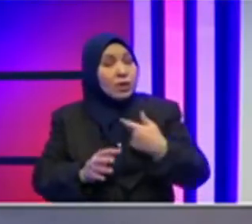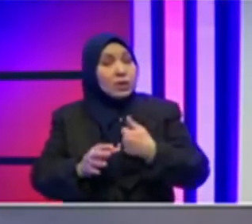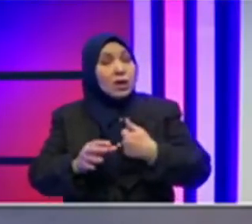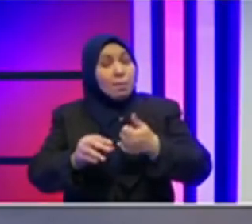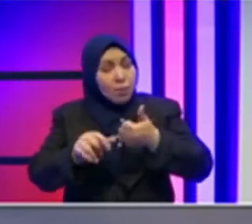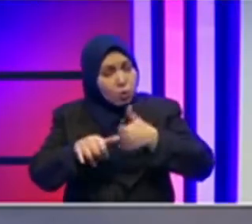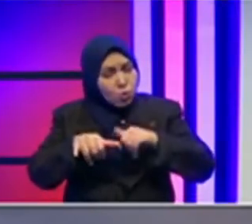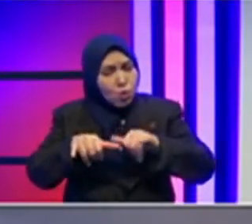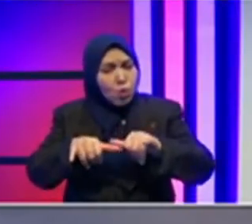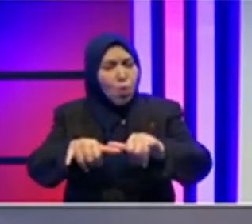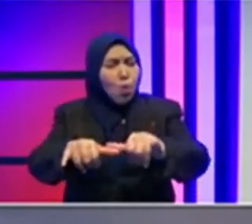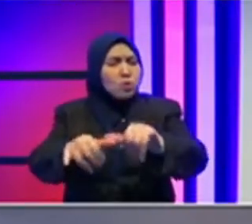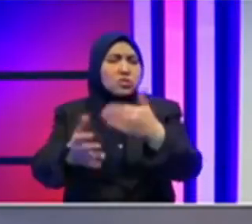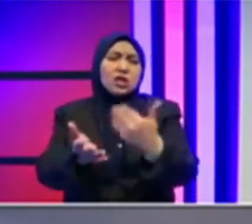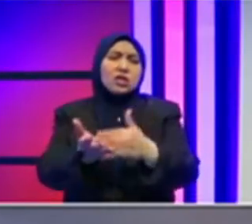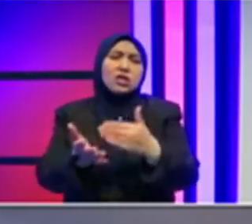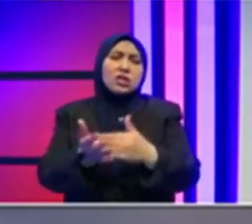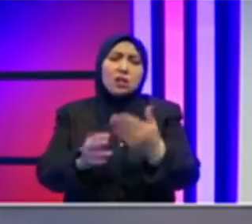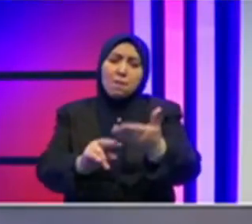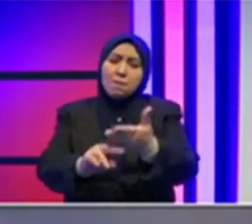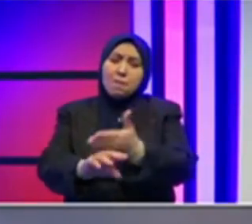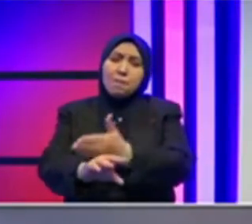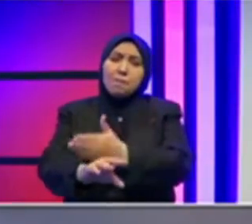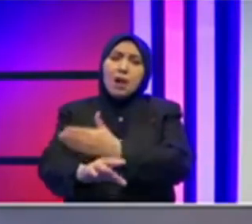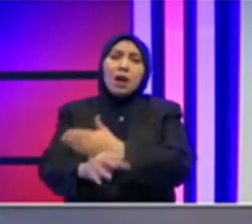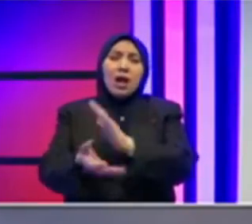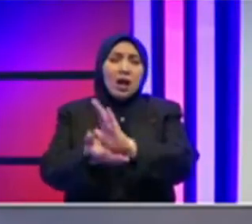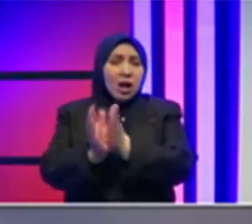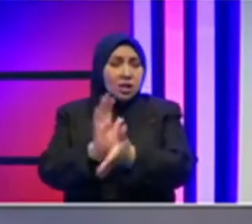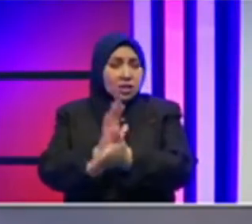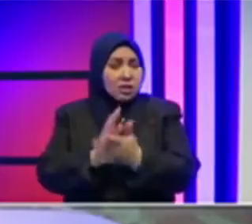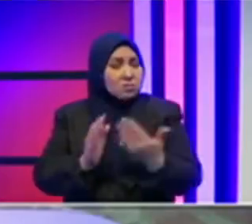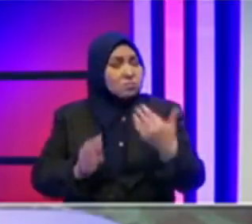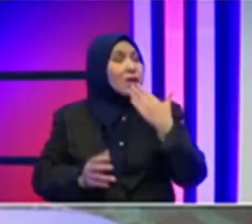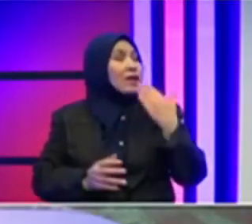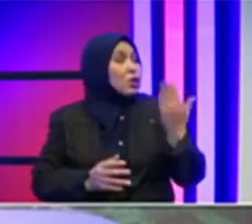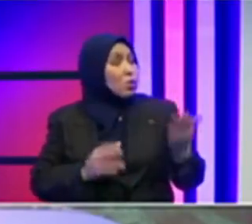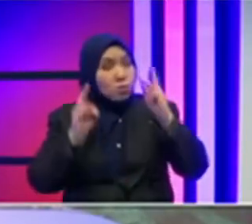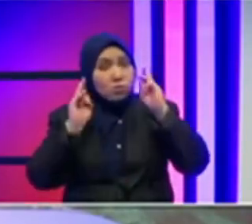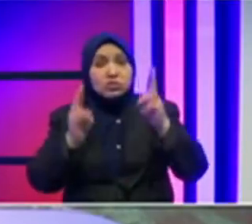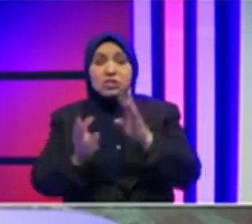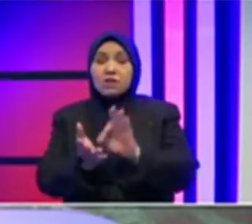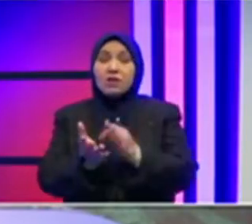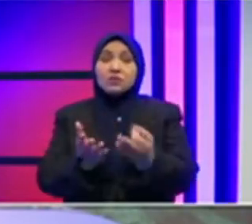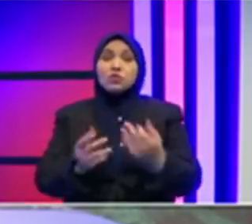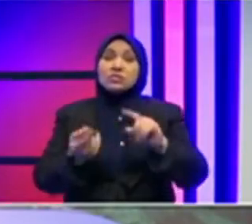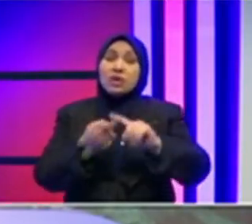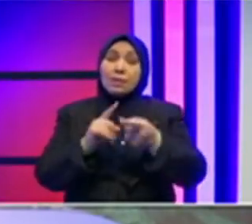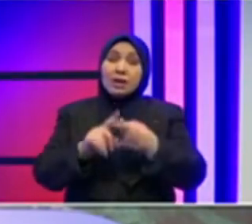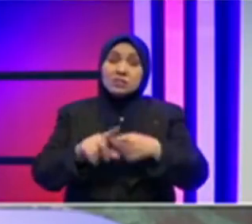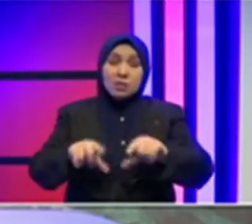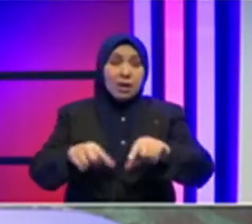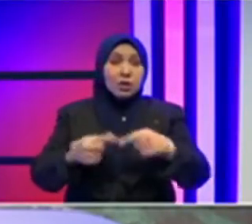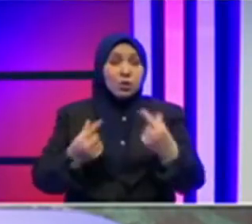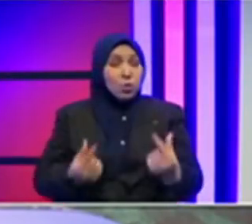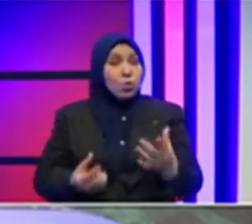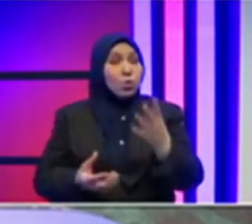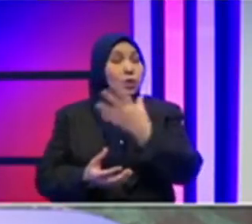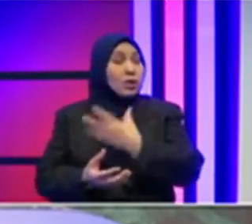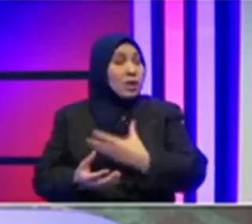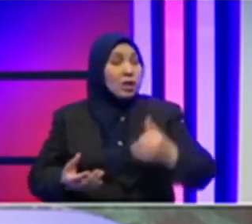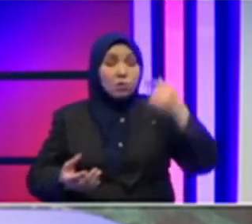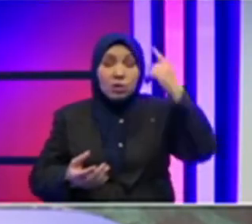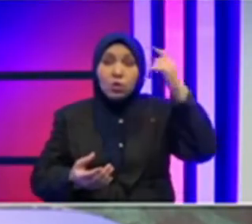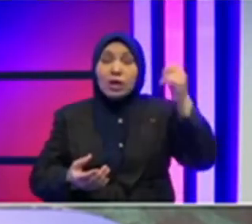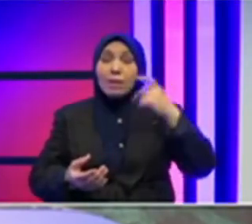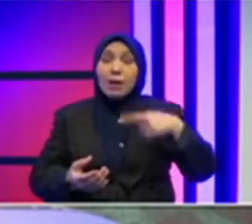kita lihat dahulu tajwid, Ustaz. Okay. Baik, terima kasih kepada Ustaz Fazrul. Sahabat-sahabat Al-Quran, ayah dan bonda, tuan-tuan dan puan-puan, muslimin